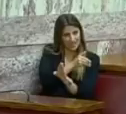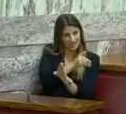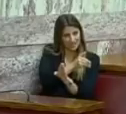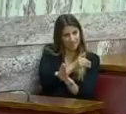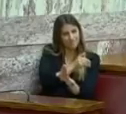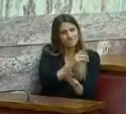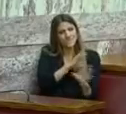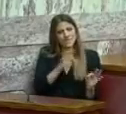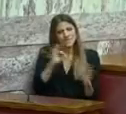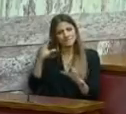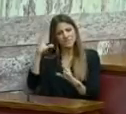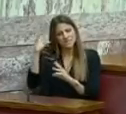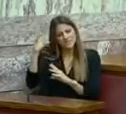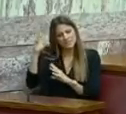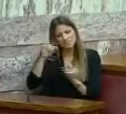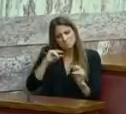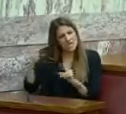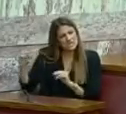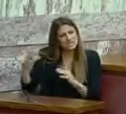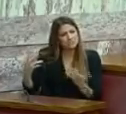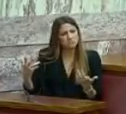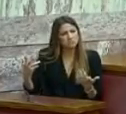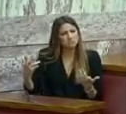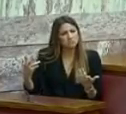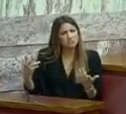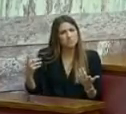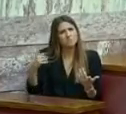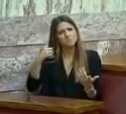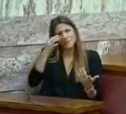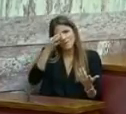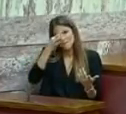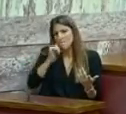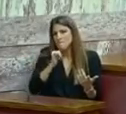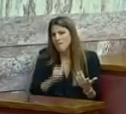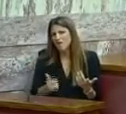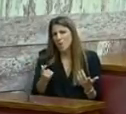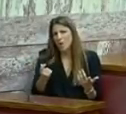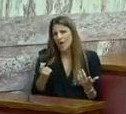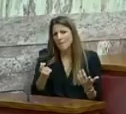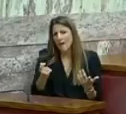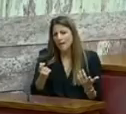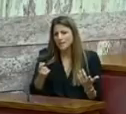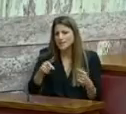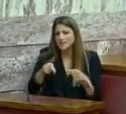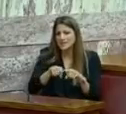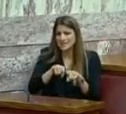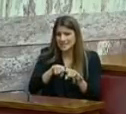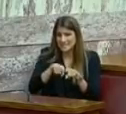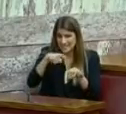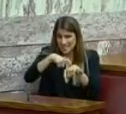θεωρητικά τουλάχιστον και νομολογιακά και το ξέπλυμα ήταν κατά την άσκηση των καθηκόντων.